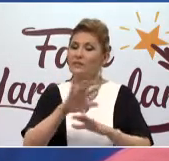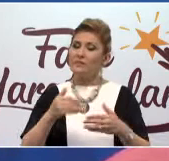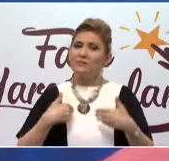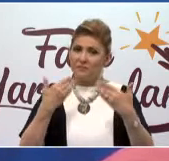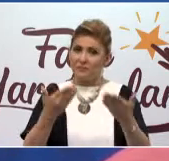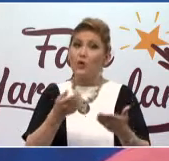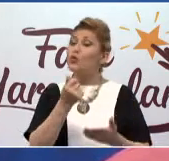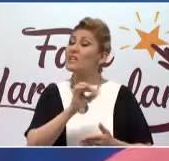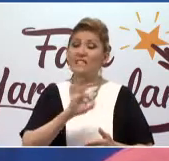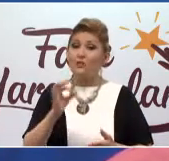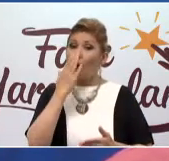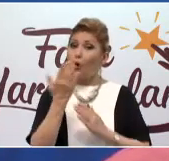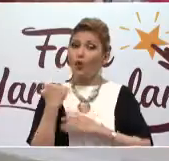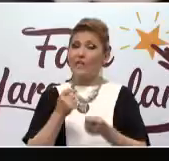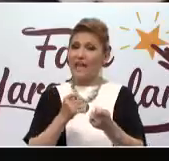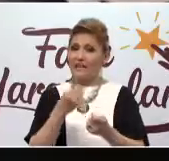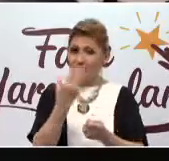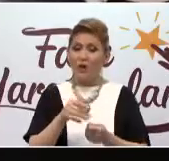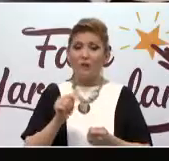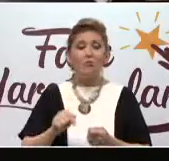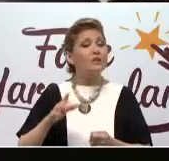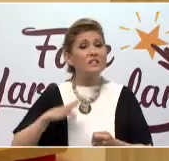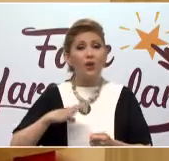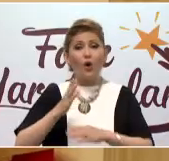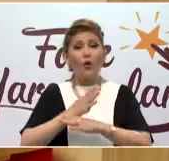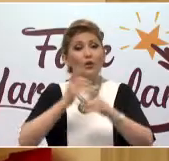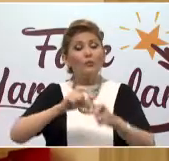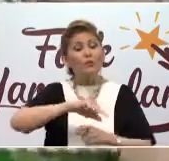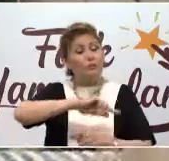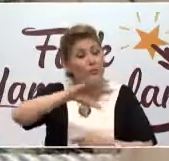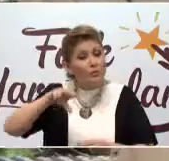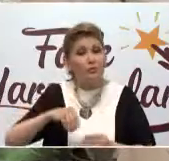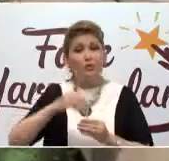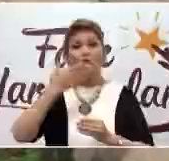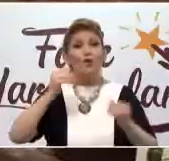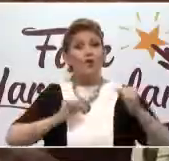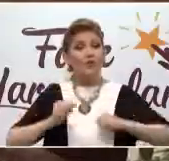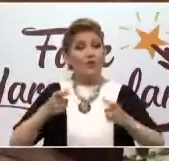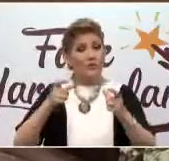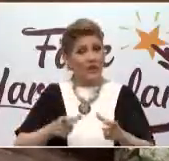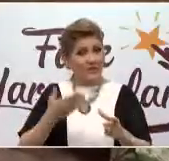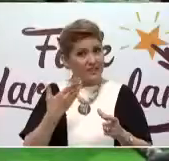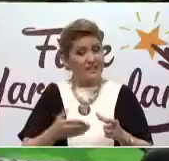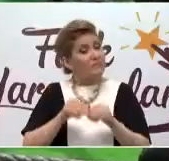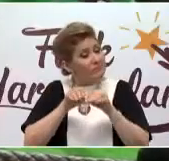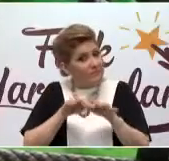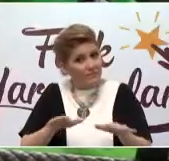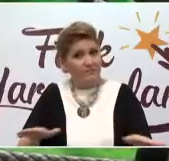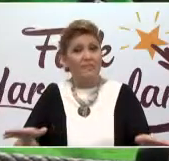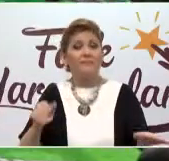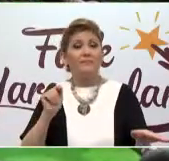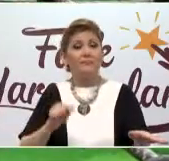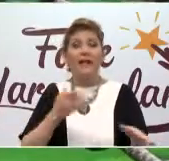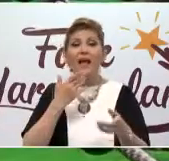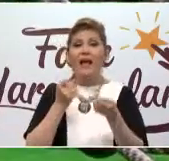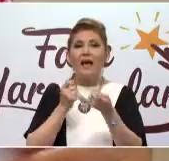sağlıyoruz. Zaten amacımız da Çabaçam'ın bunu bütün ülkemizdeki bütün üniversitelerin bünyesinde aslında yaymak. Özellikle